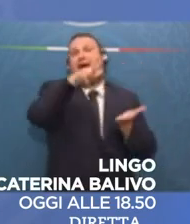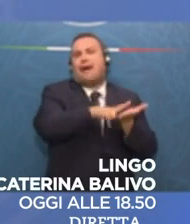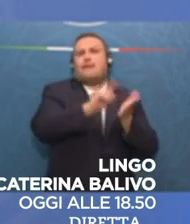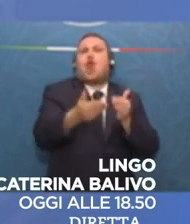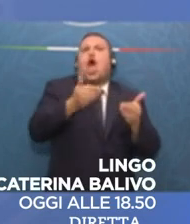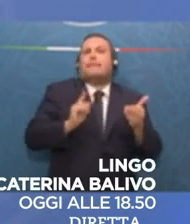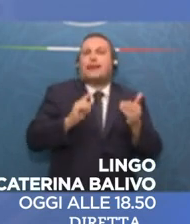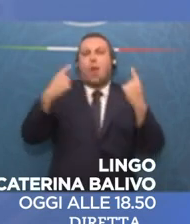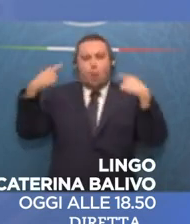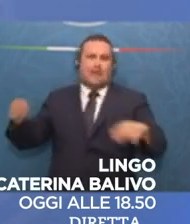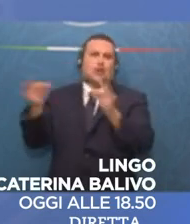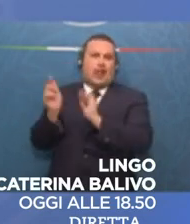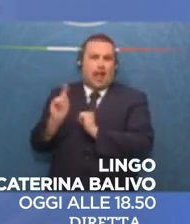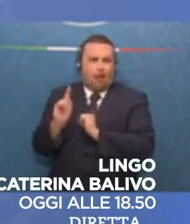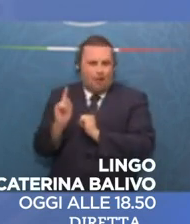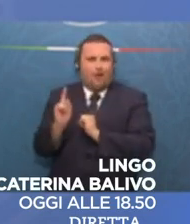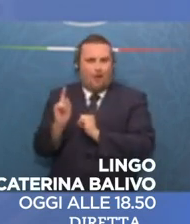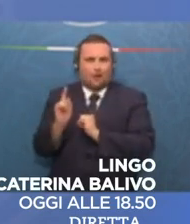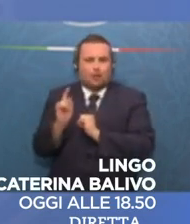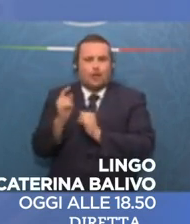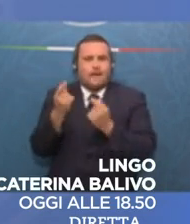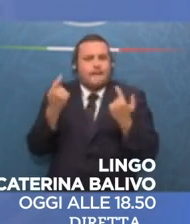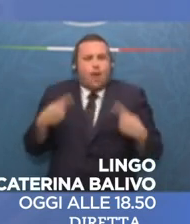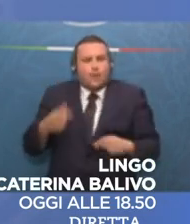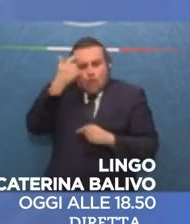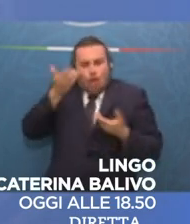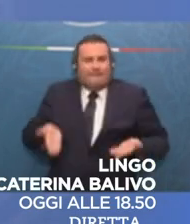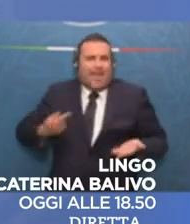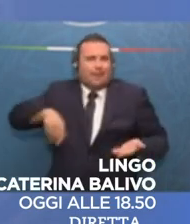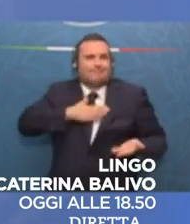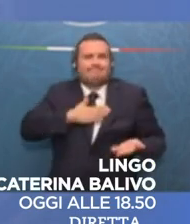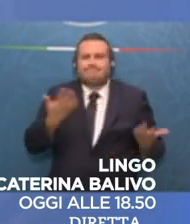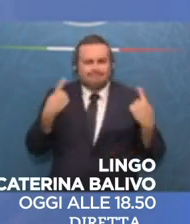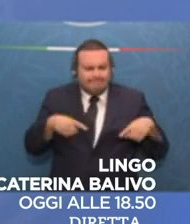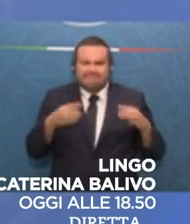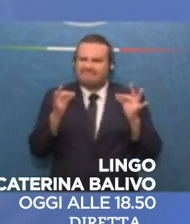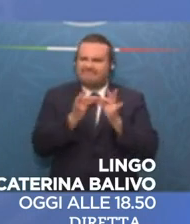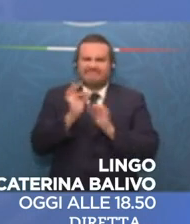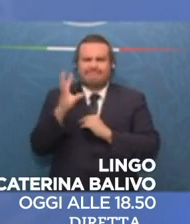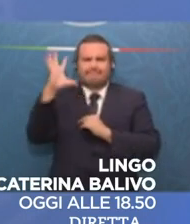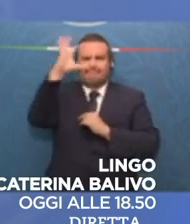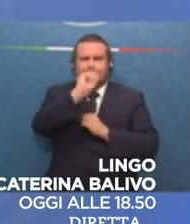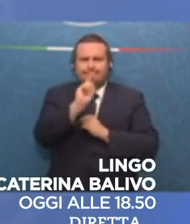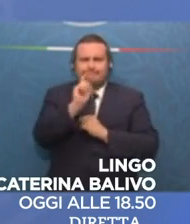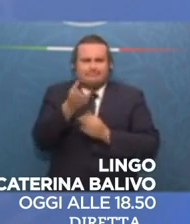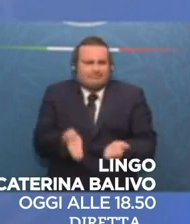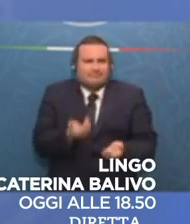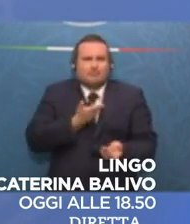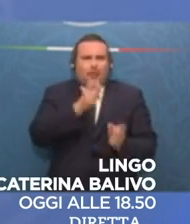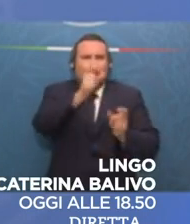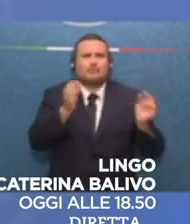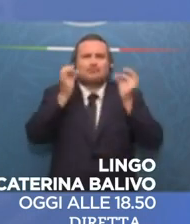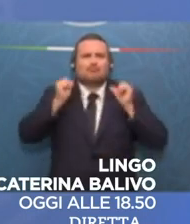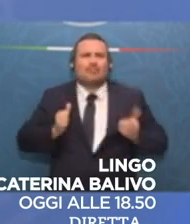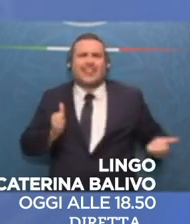è un metodo che questo governo qui non capisce molto. Qui ci sono dei bisogni dei cittadini,